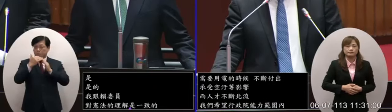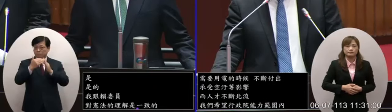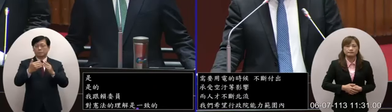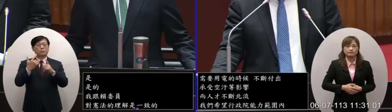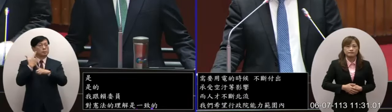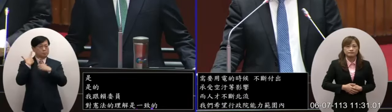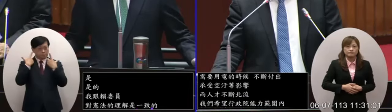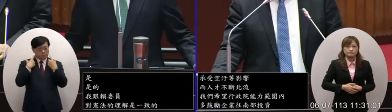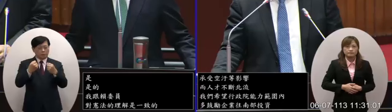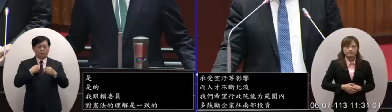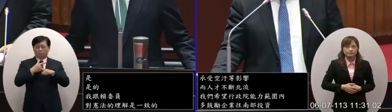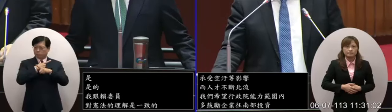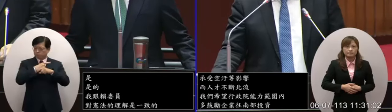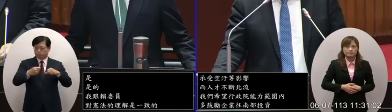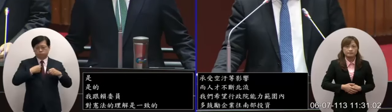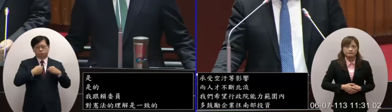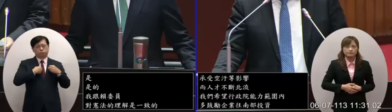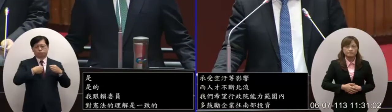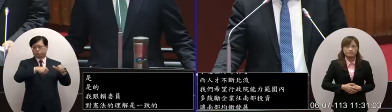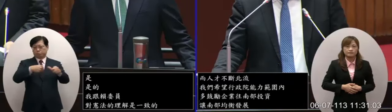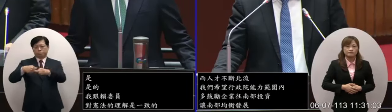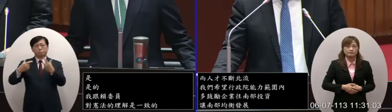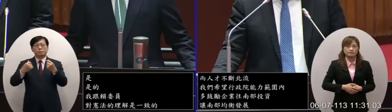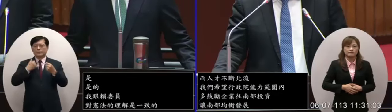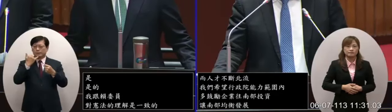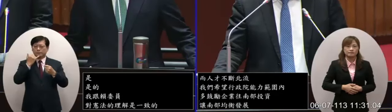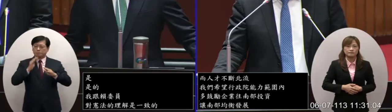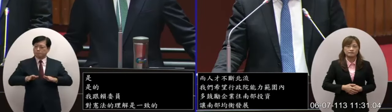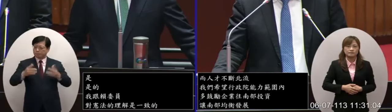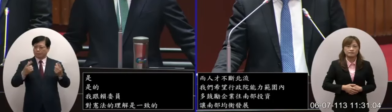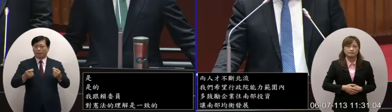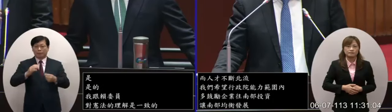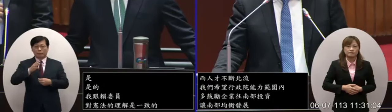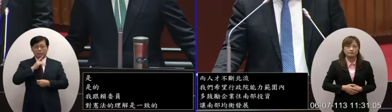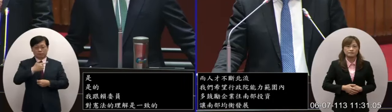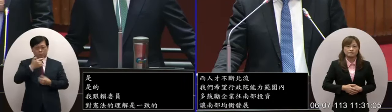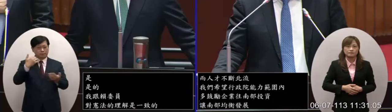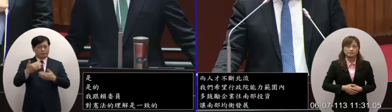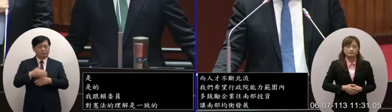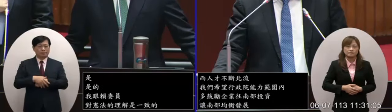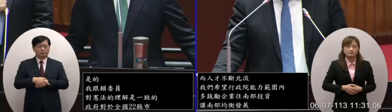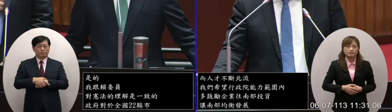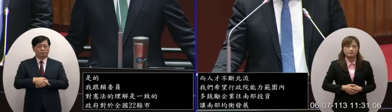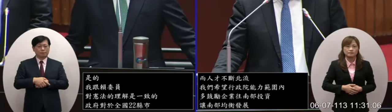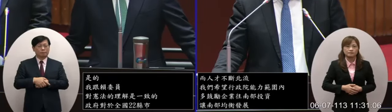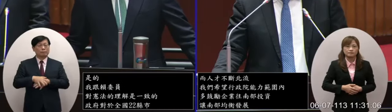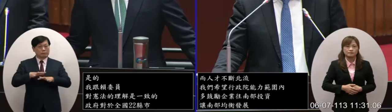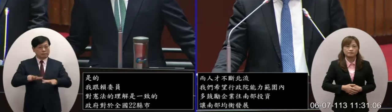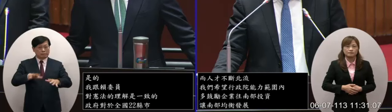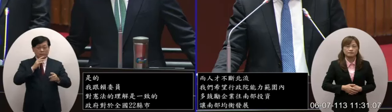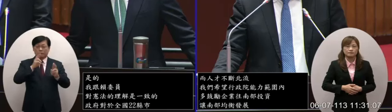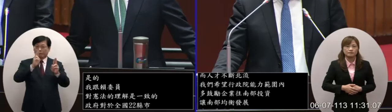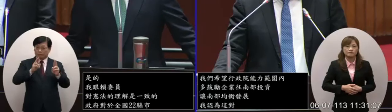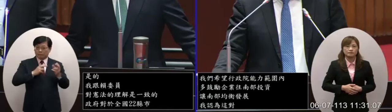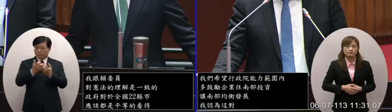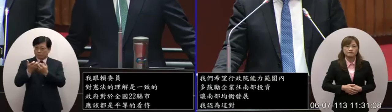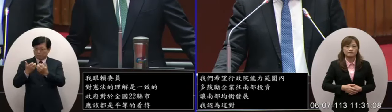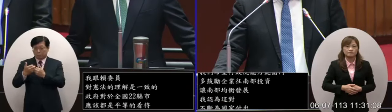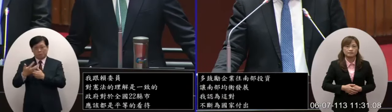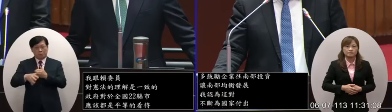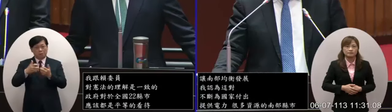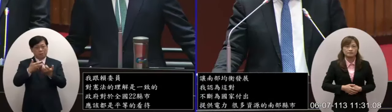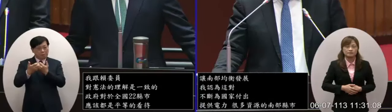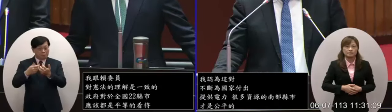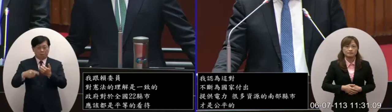应该都是平等的来看待，希望都有很好的发展。但是我们很清楚知道，我们的能源的分布，我们